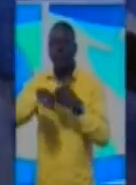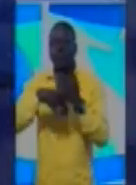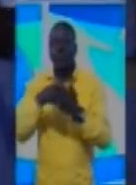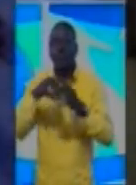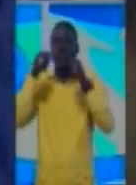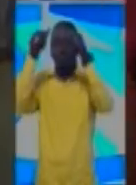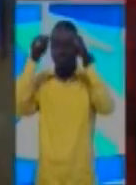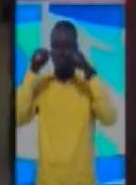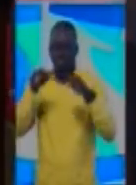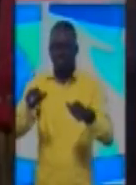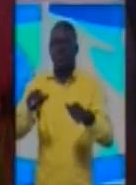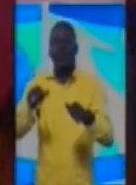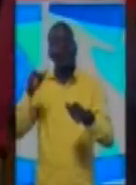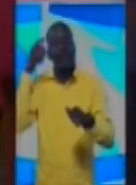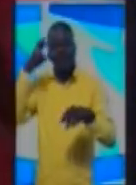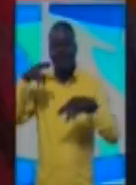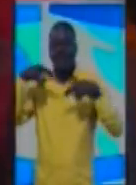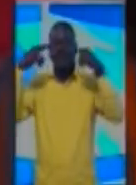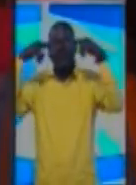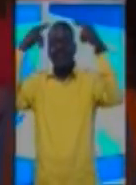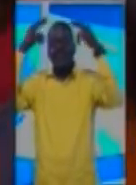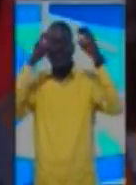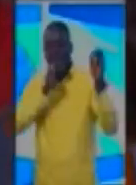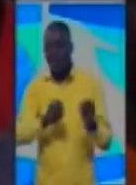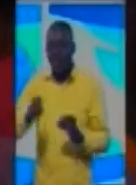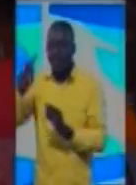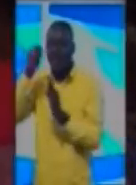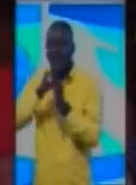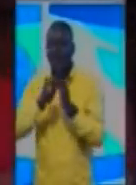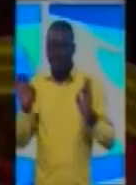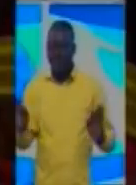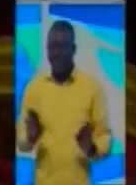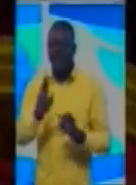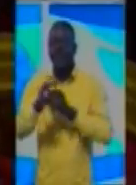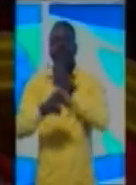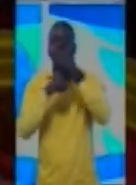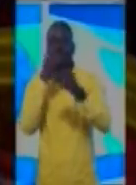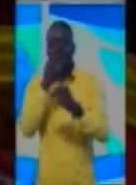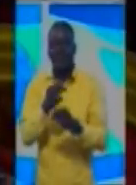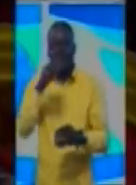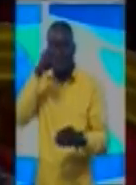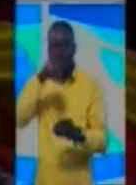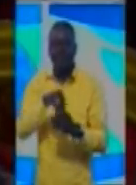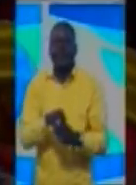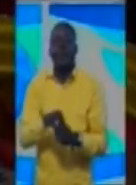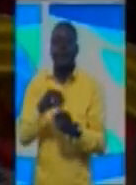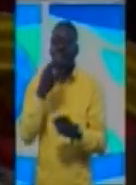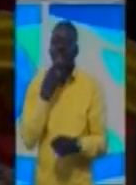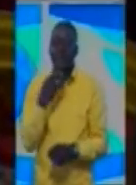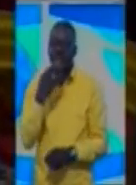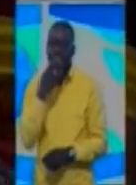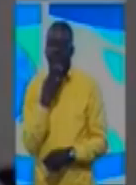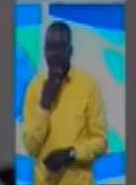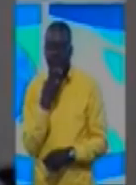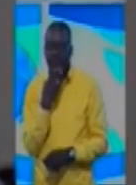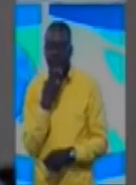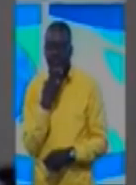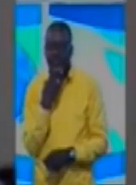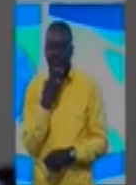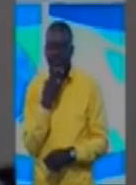leur détermination à réussir l'organisation de la célébration de la fête nationale dans la cité du paysan noir. La région